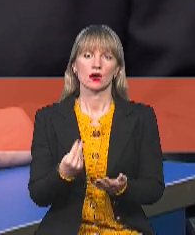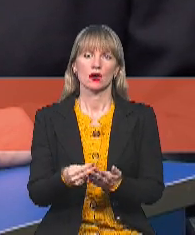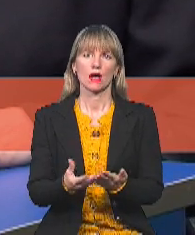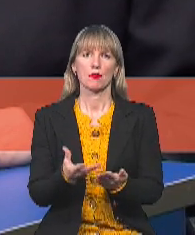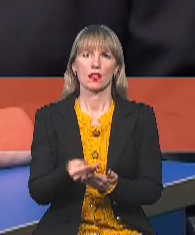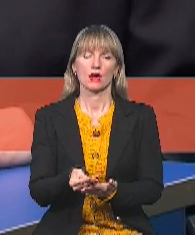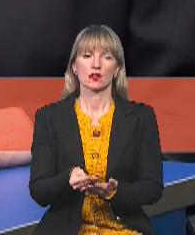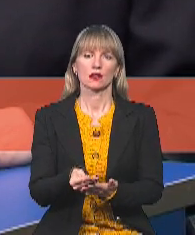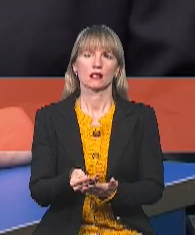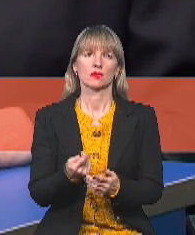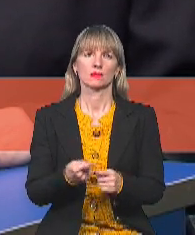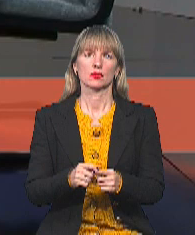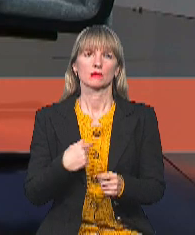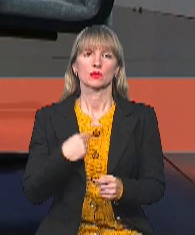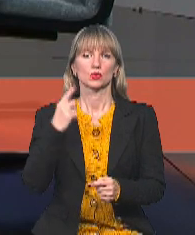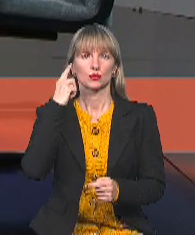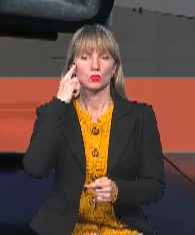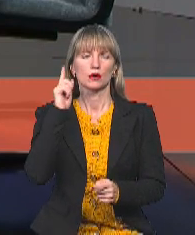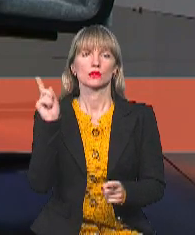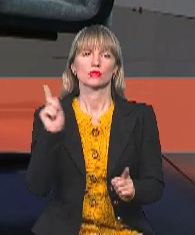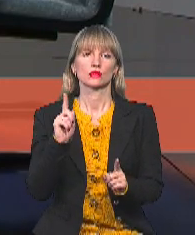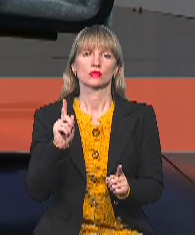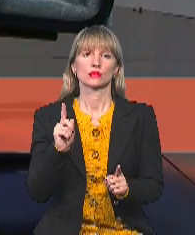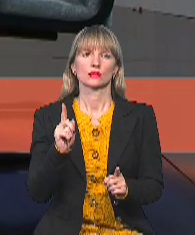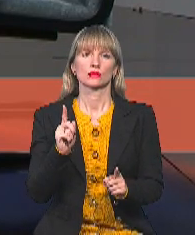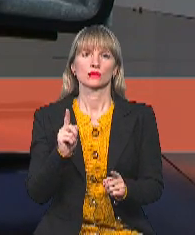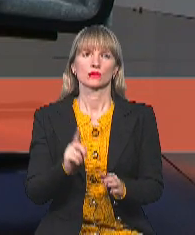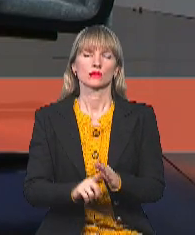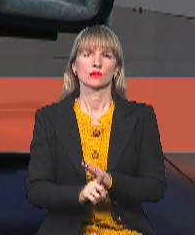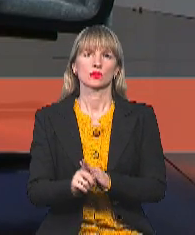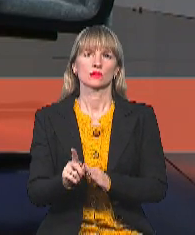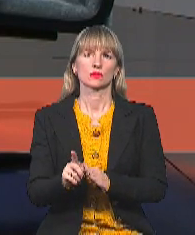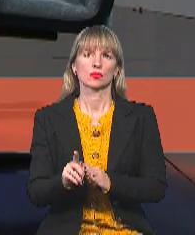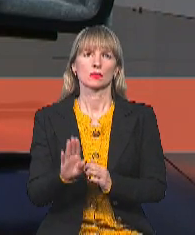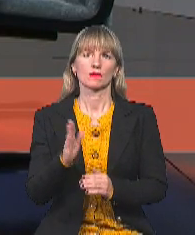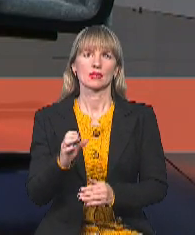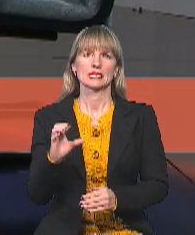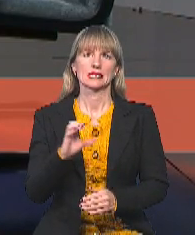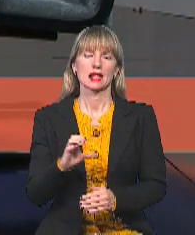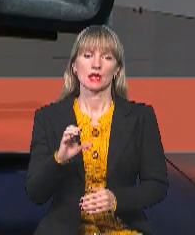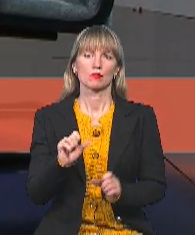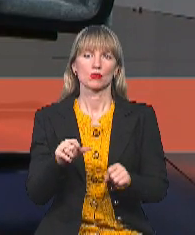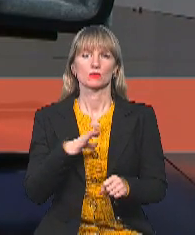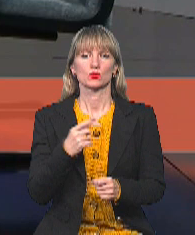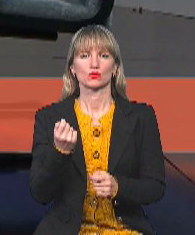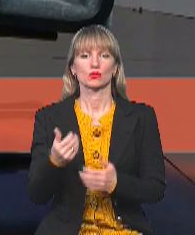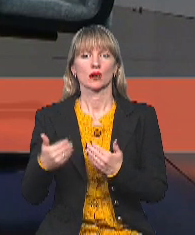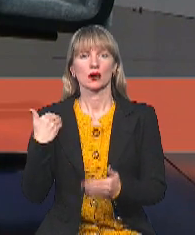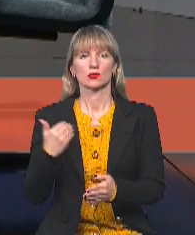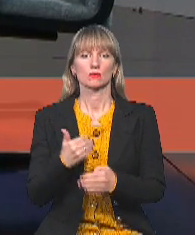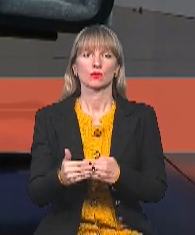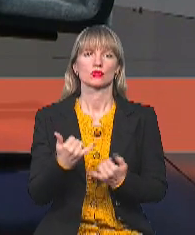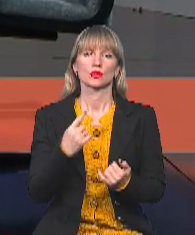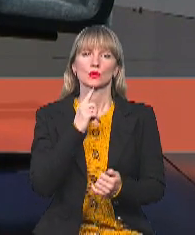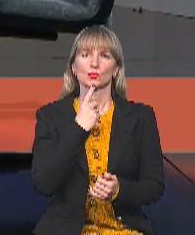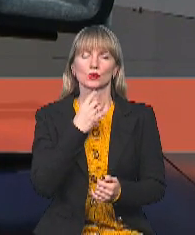поэтому ну, мы надеемся, что, наверное, инсталляцию начнут в сентябре, может быть, чуть раньше, может, чуть позже, сейчас